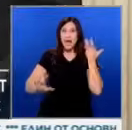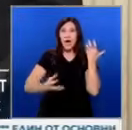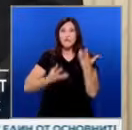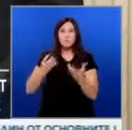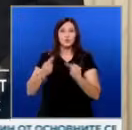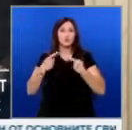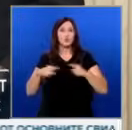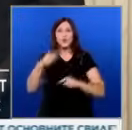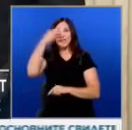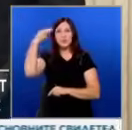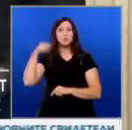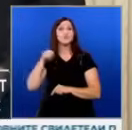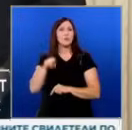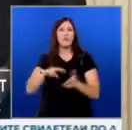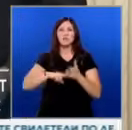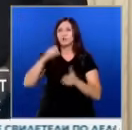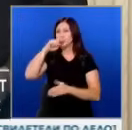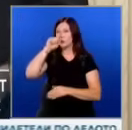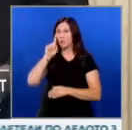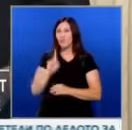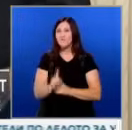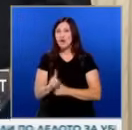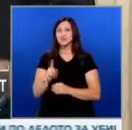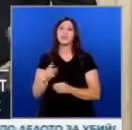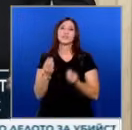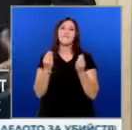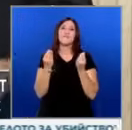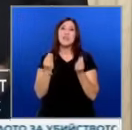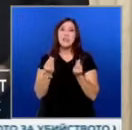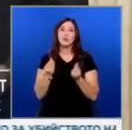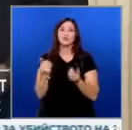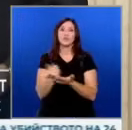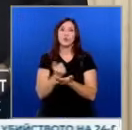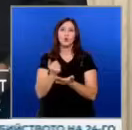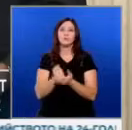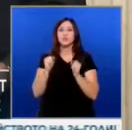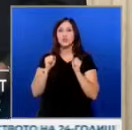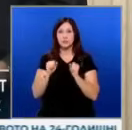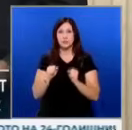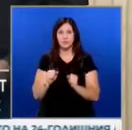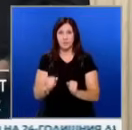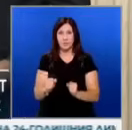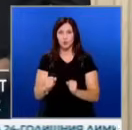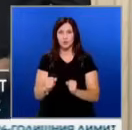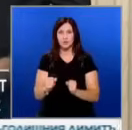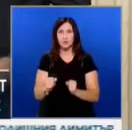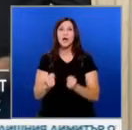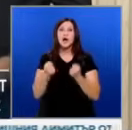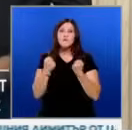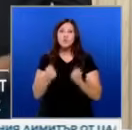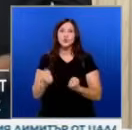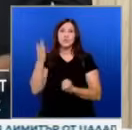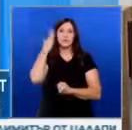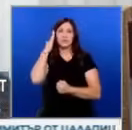друга институция, при това изключително важна за финансовата и икономическата стабилност в труден